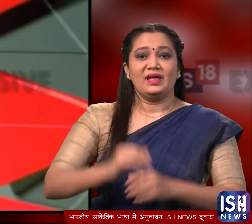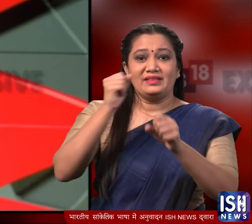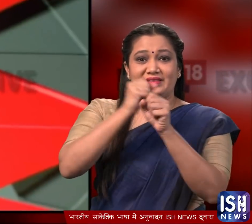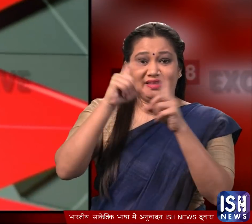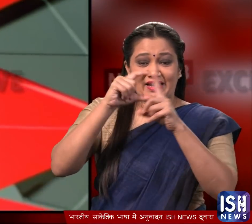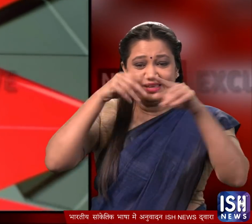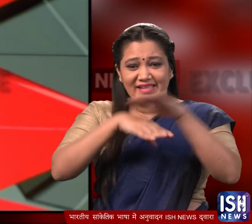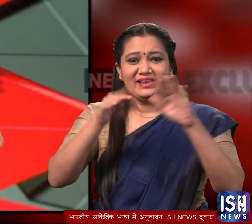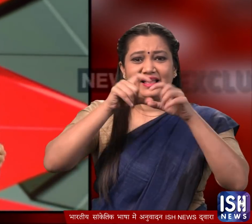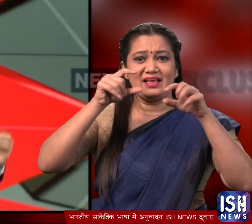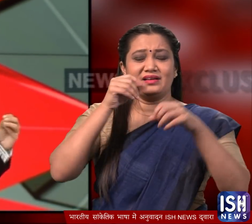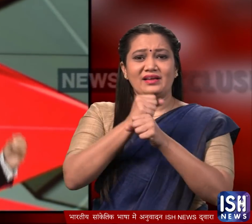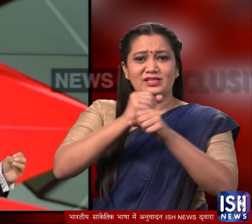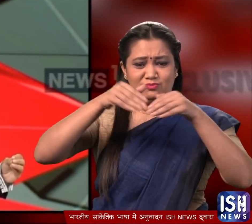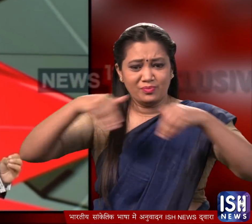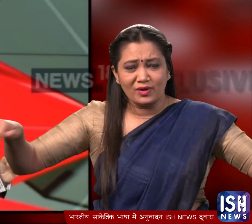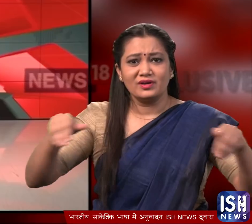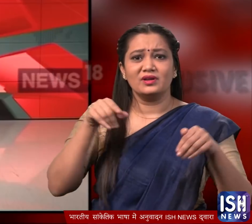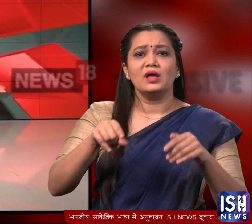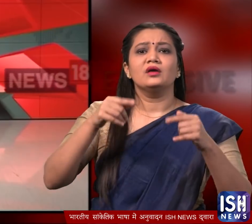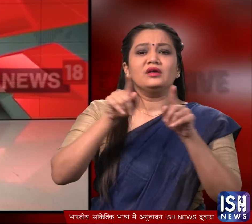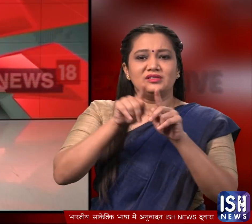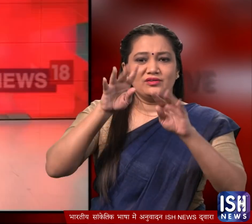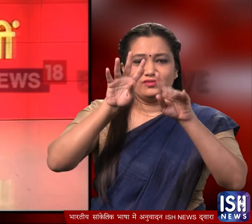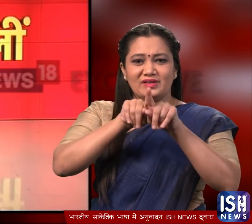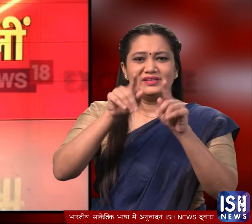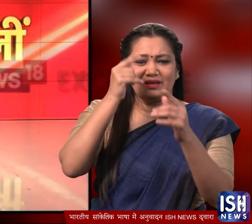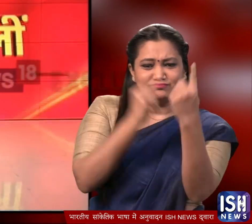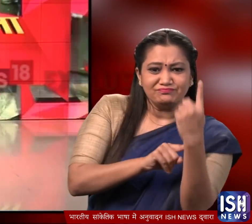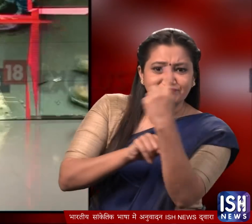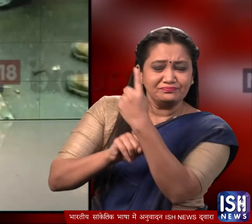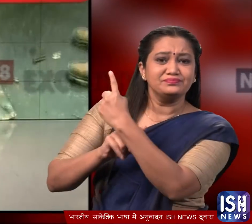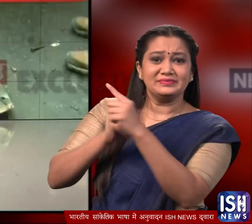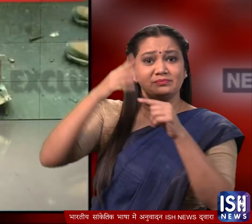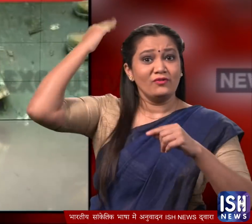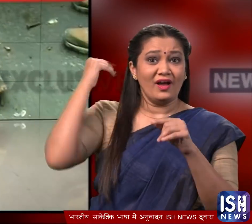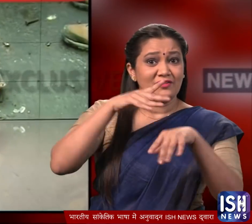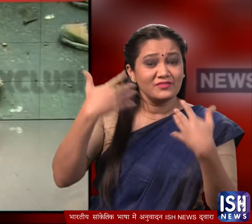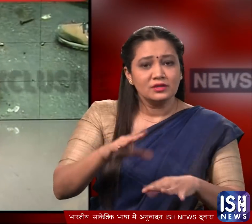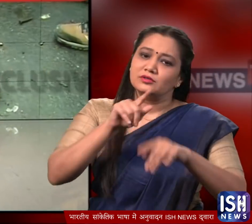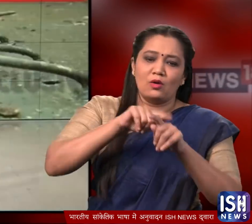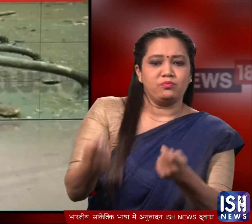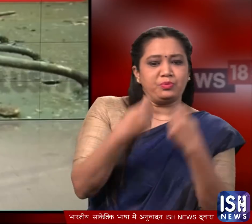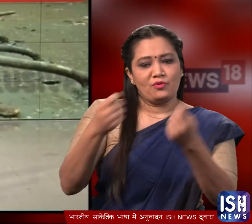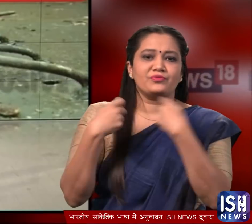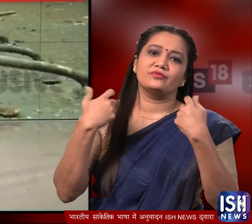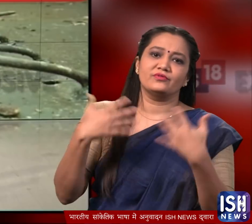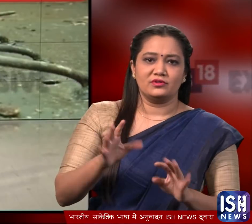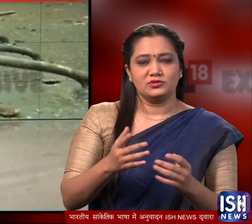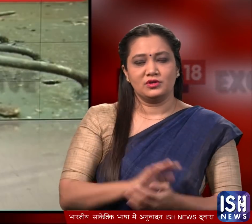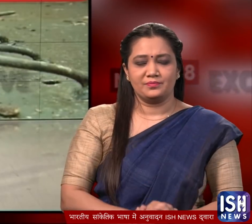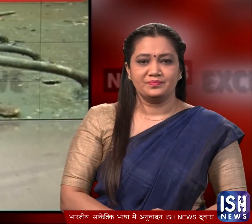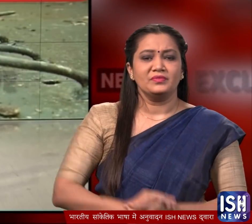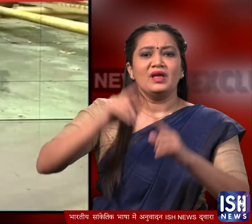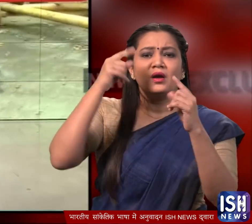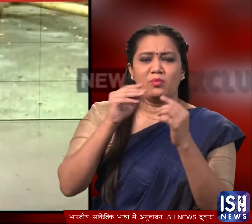के गाजीपुर बॉर्डर पर किसानों को दिल्ली में आने से रोकने के लिए सड़क पर लगाई गई नुकीली कीलों को निकाल दिया गया है। पुलिस